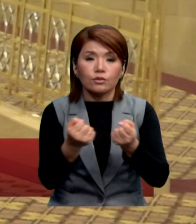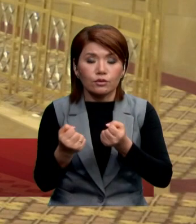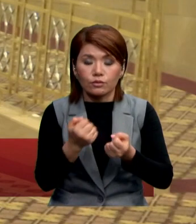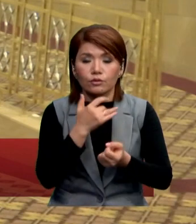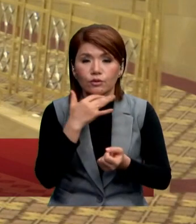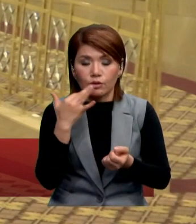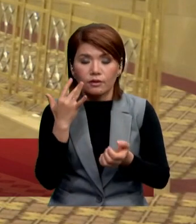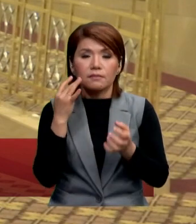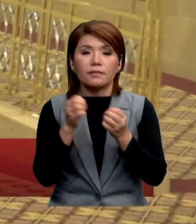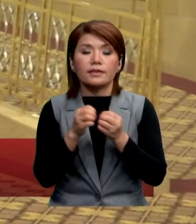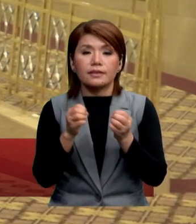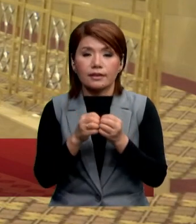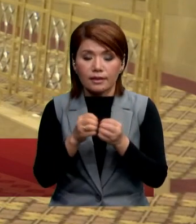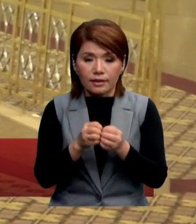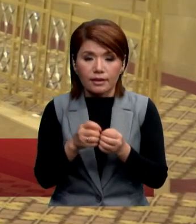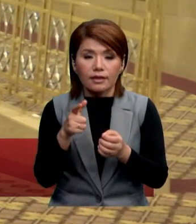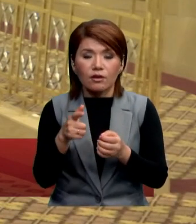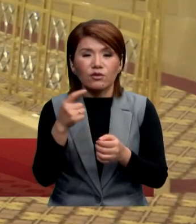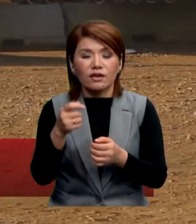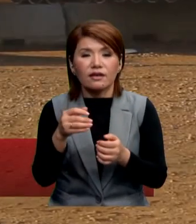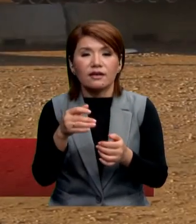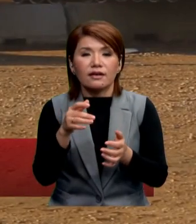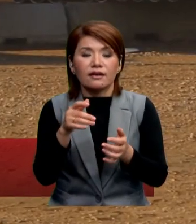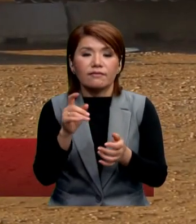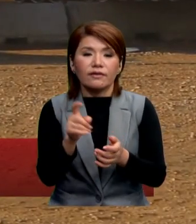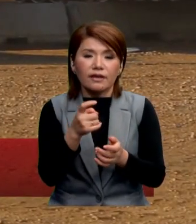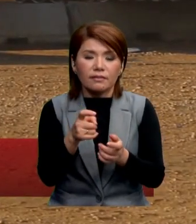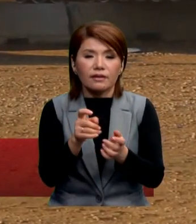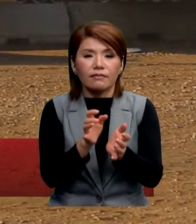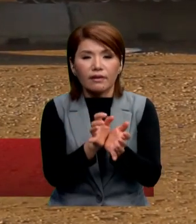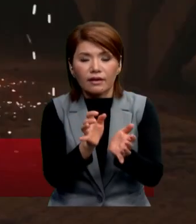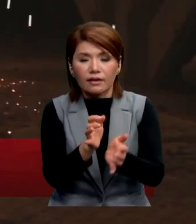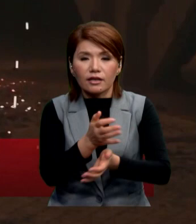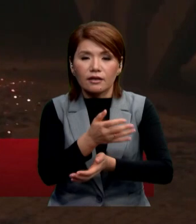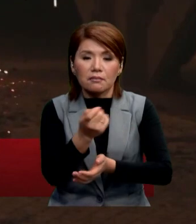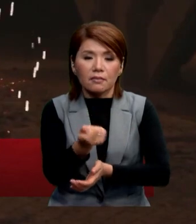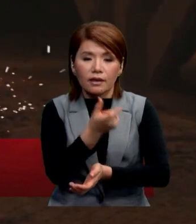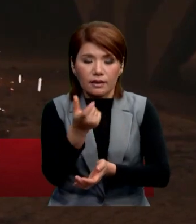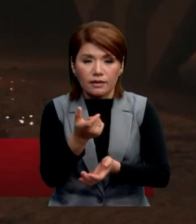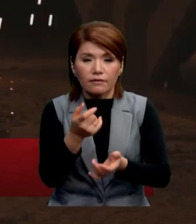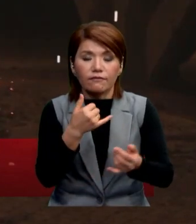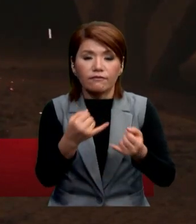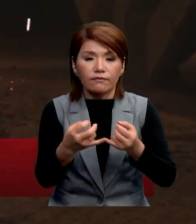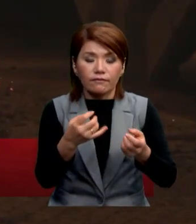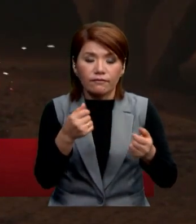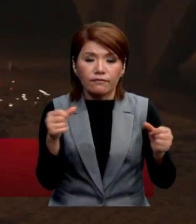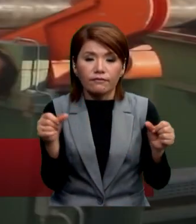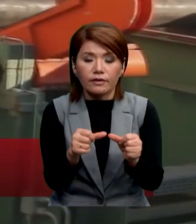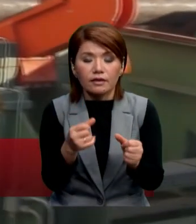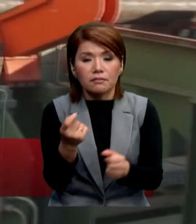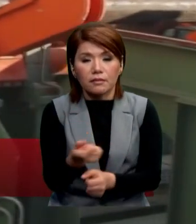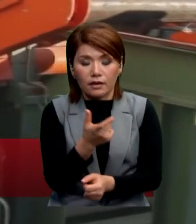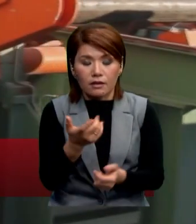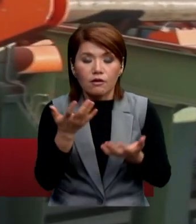очень много и постоянно, и выбросы значительные. Вредные выбросы от промышленных предприятий в стране планируют